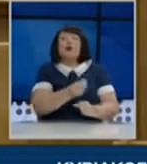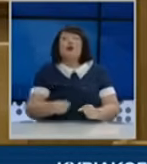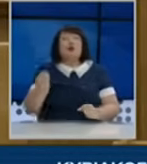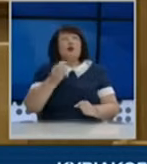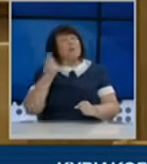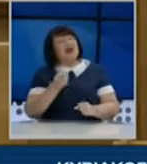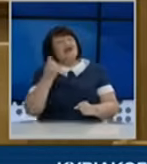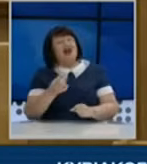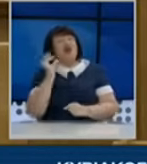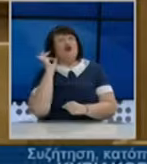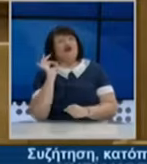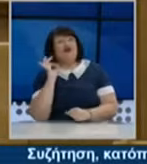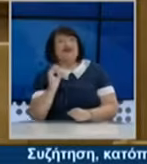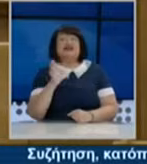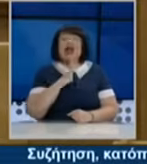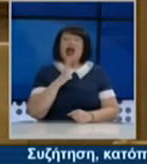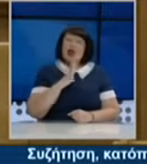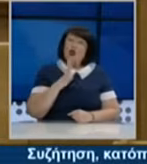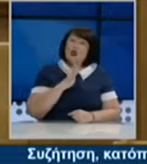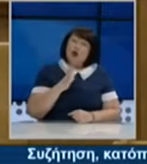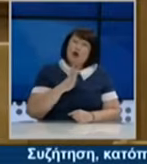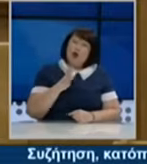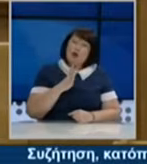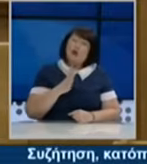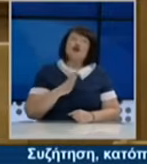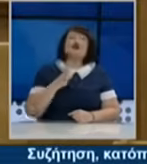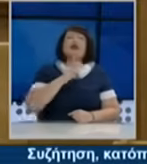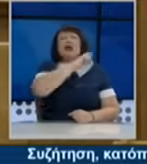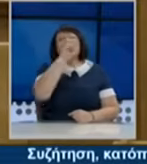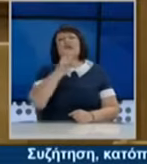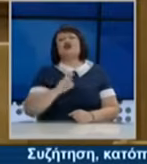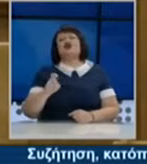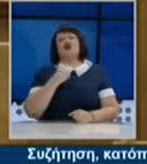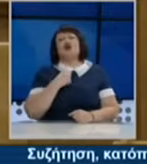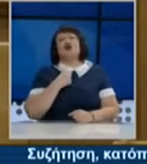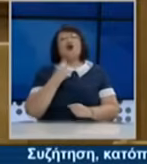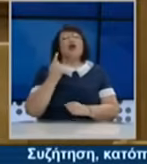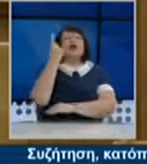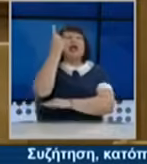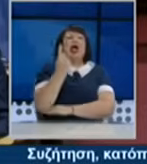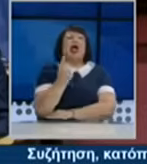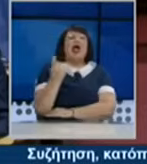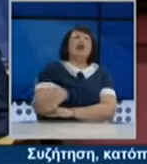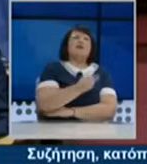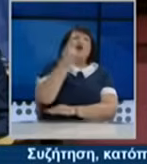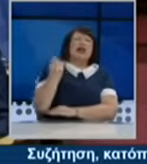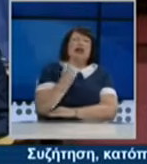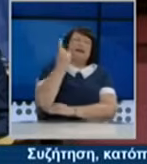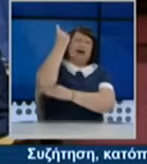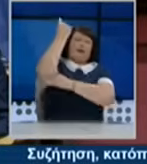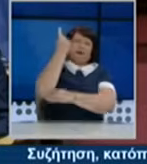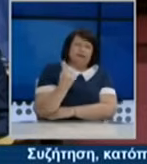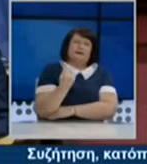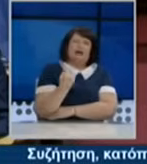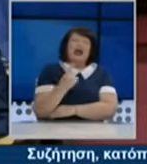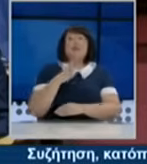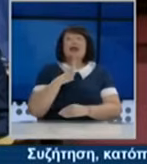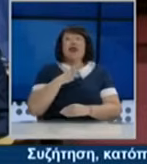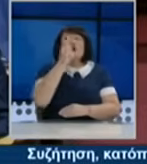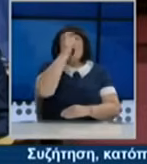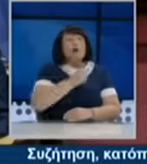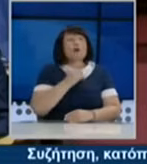είναι η φύση, είναι ο άνθρωπος, είναι εκεί που θέλουμε να ζήσουμε και όχι με μια ανεμογεννήτρια ο καθένας στο κεφάλι. Αν θέλει ανεμογεννήτρια ο